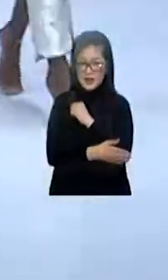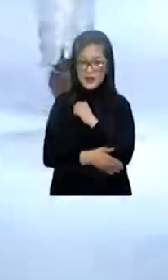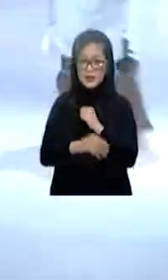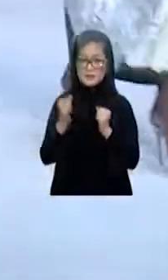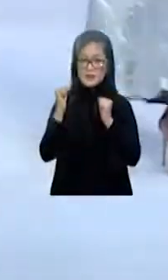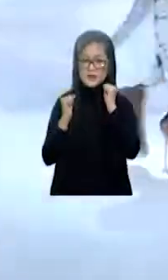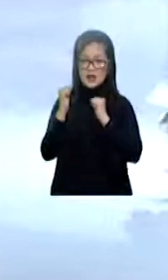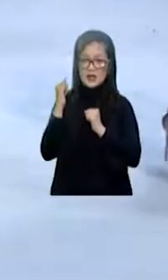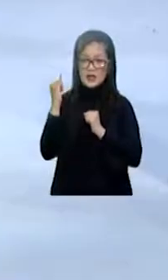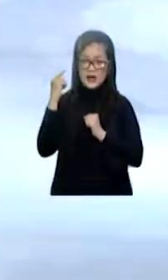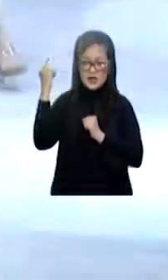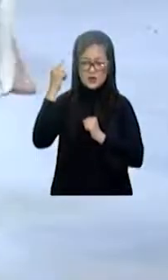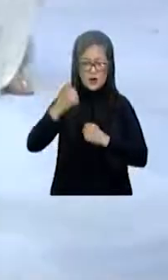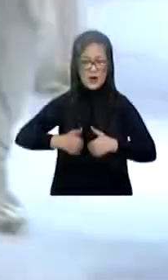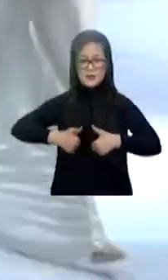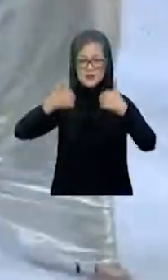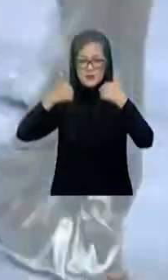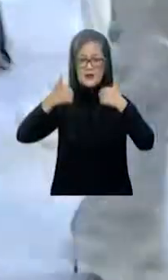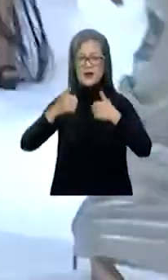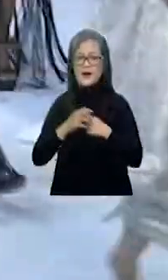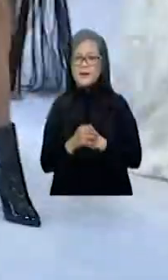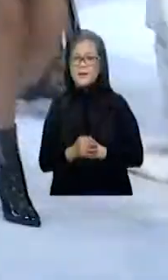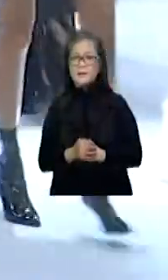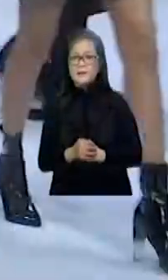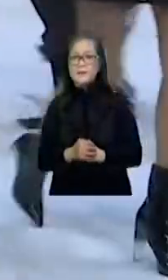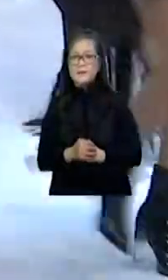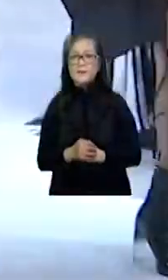Jakarta, Nasta Safrina, Erinugraha, Ilham Elias, iNews, melaporkan.